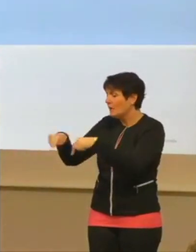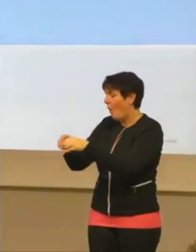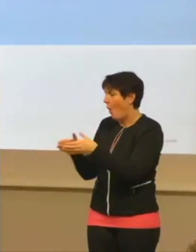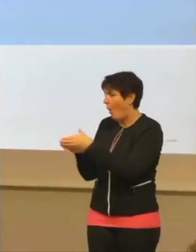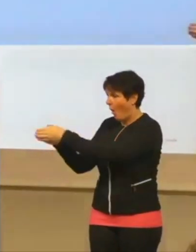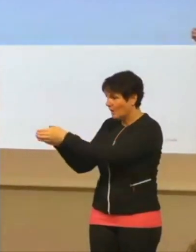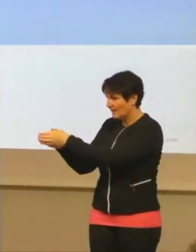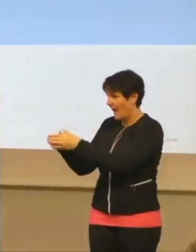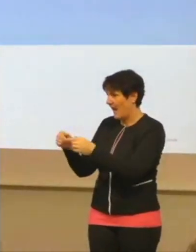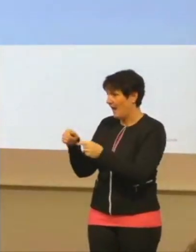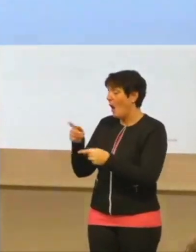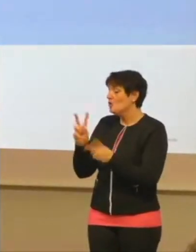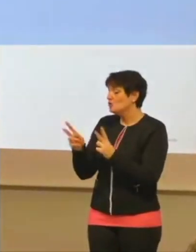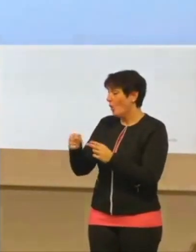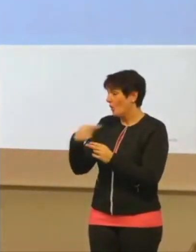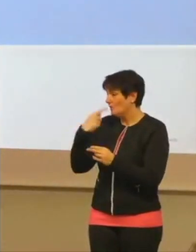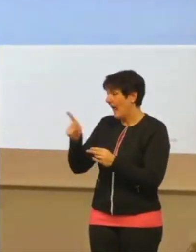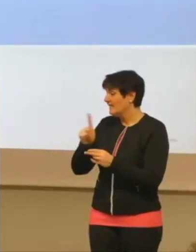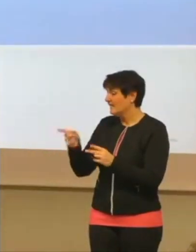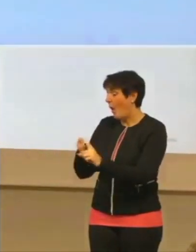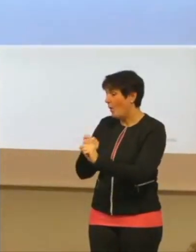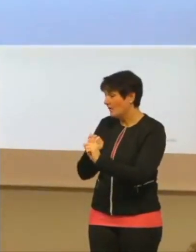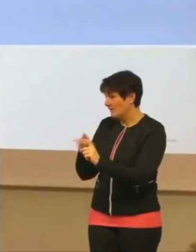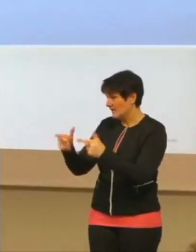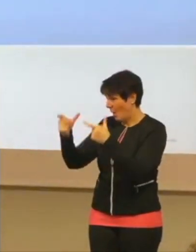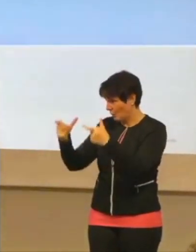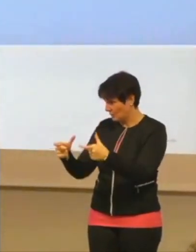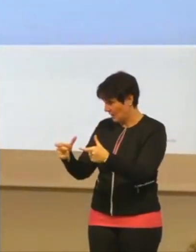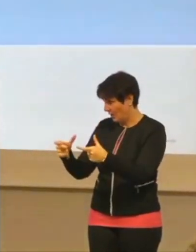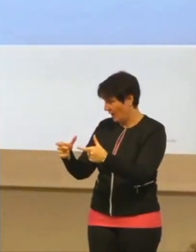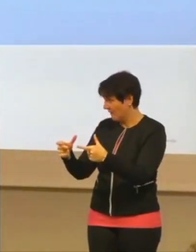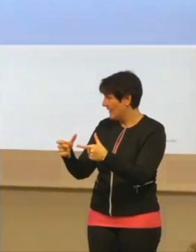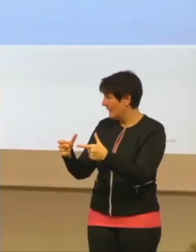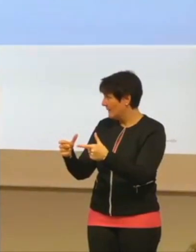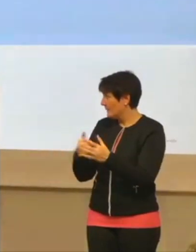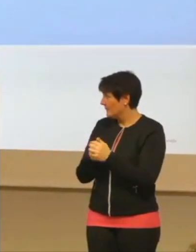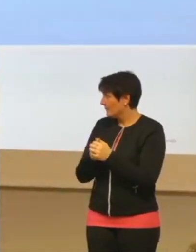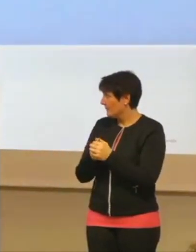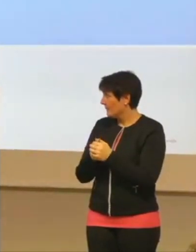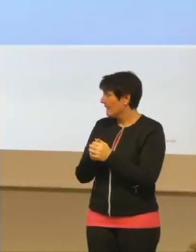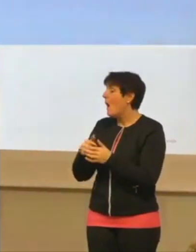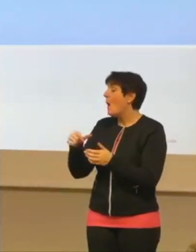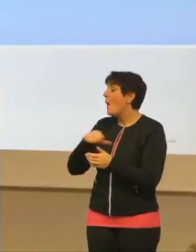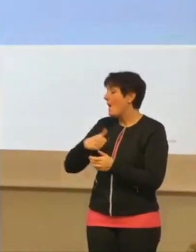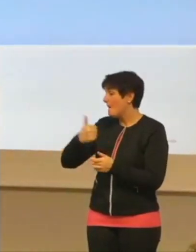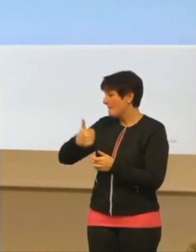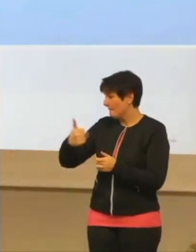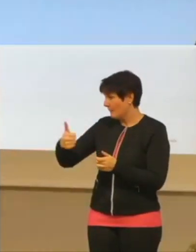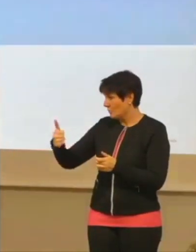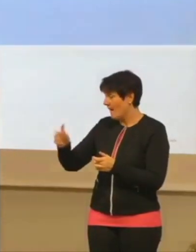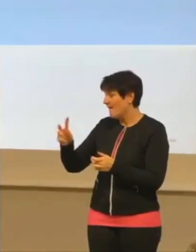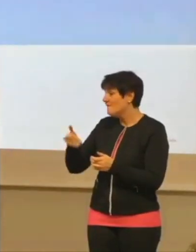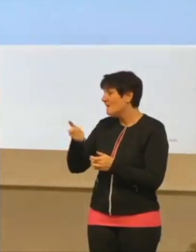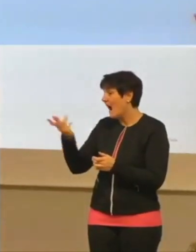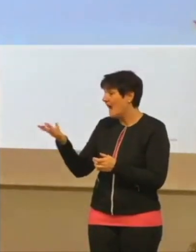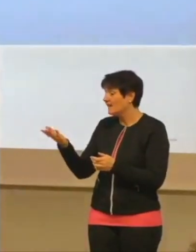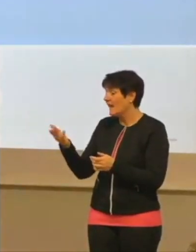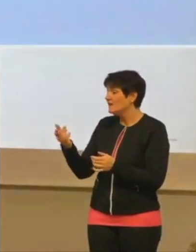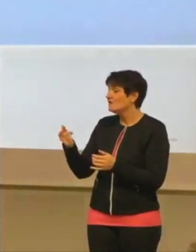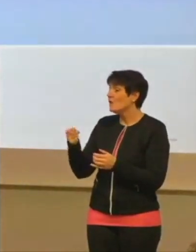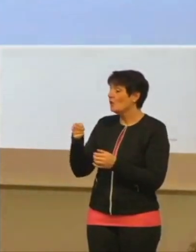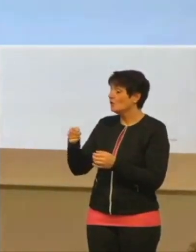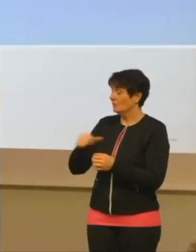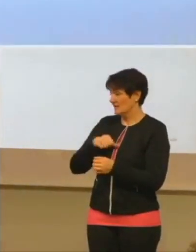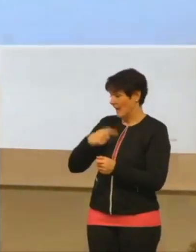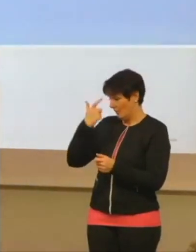sodni izvedenec, neodvisen od ustanove, kjer se zadržanje izvede. Posameznik, o katerem zadržanju se